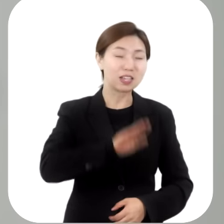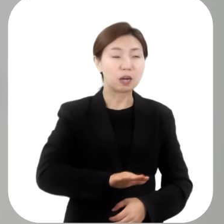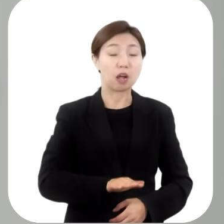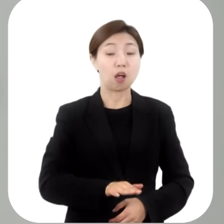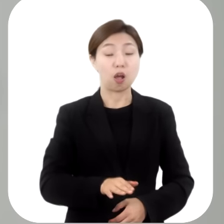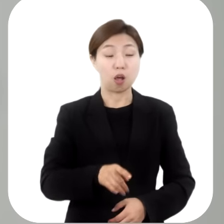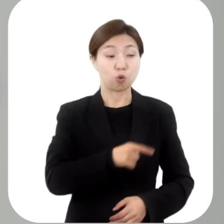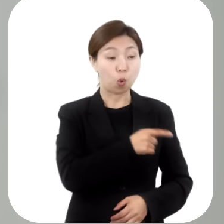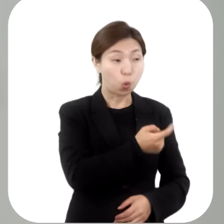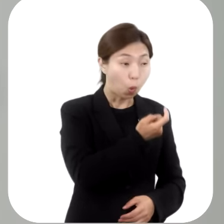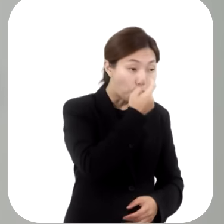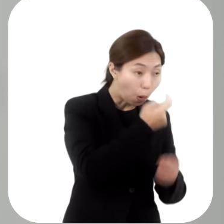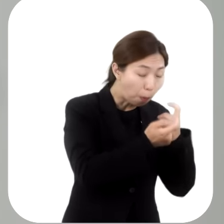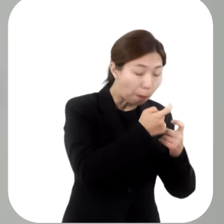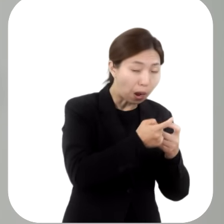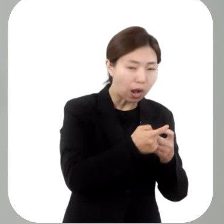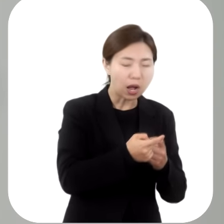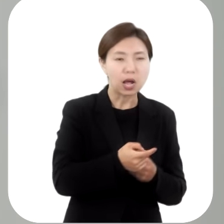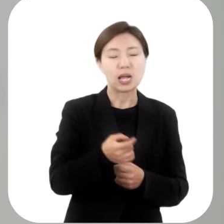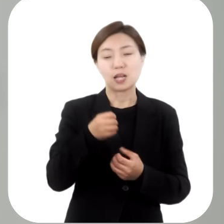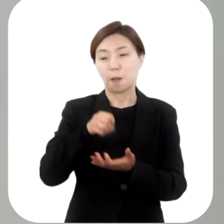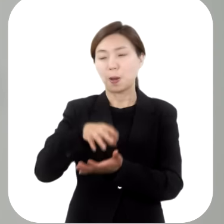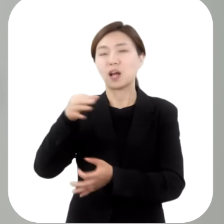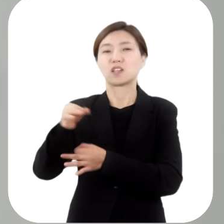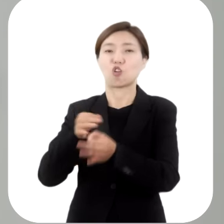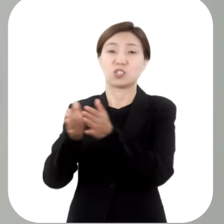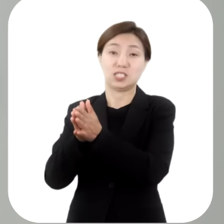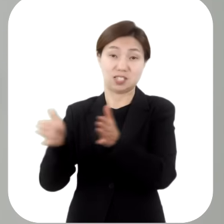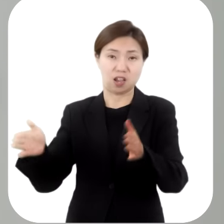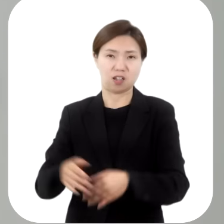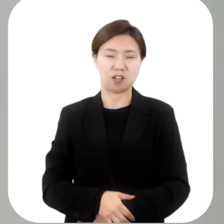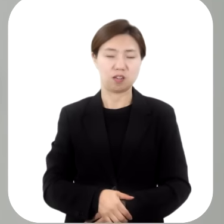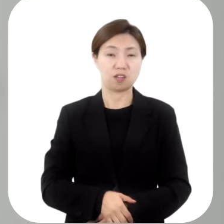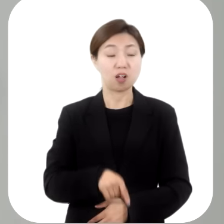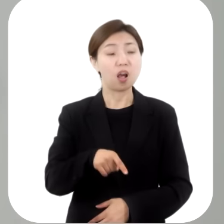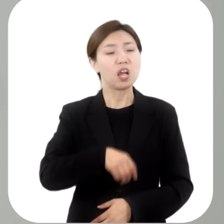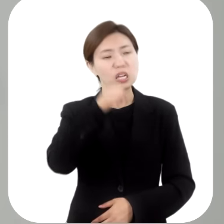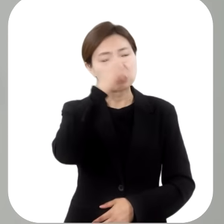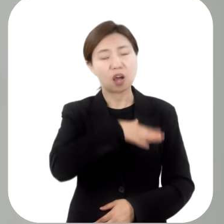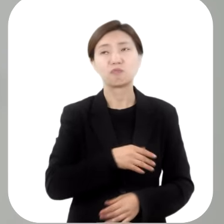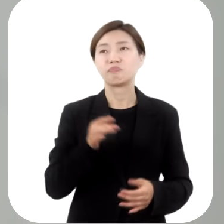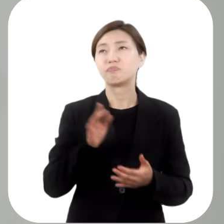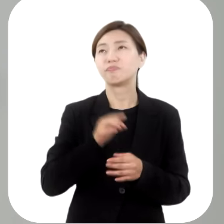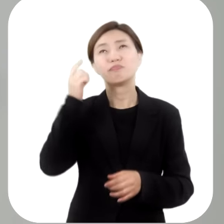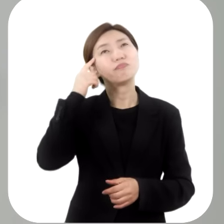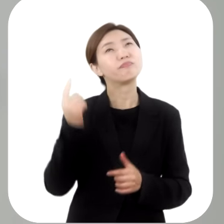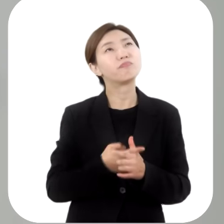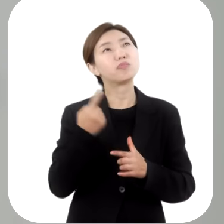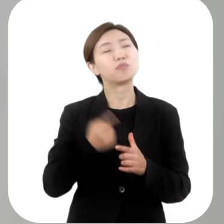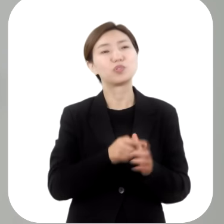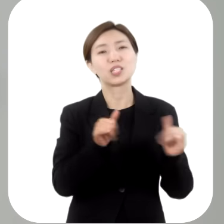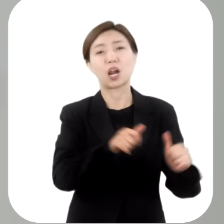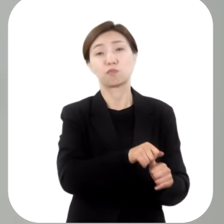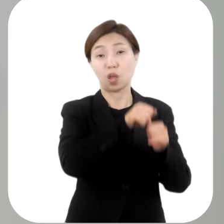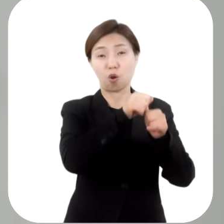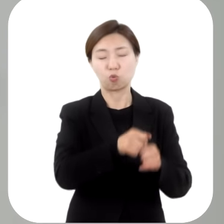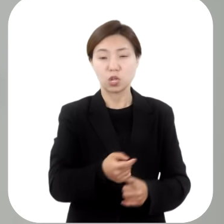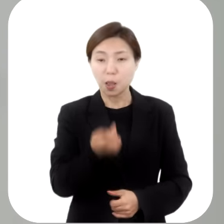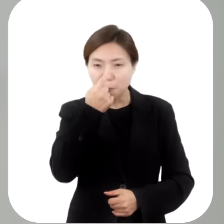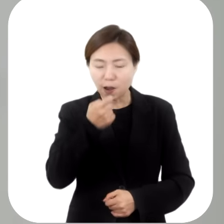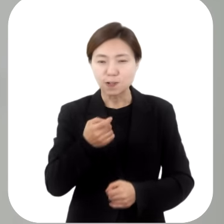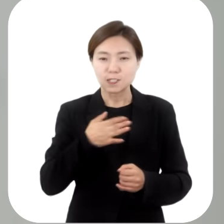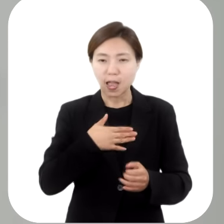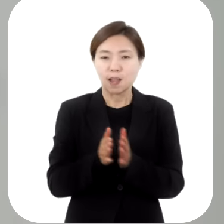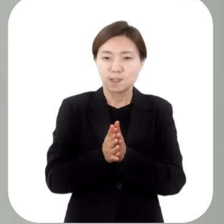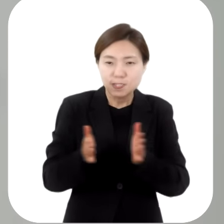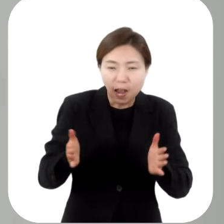나가지고 시작하면 이게 그냥 사람을 채용한 거하고는 큰 차이가 있다는 거예요. 그래서 항상 어떤